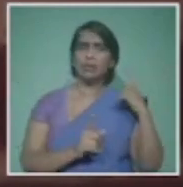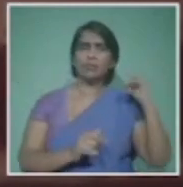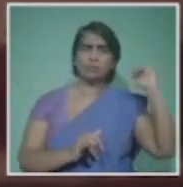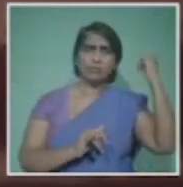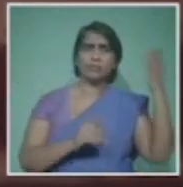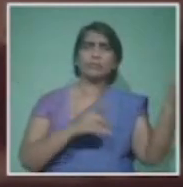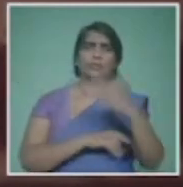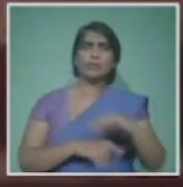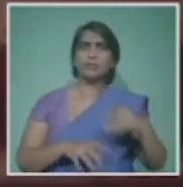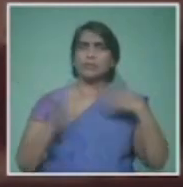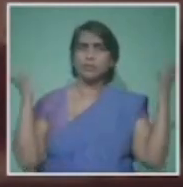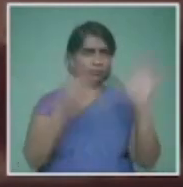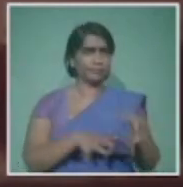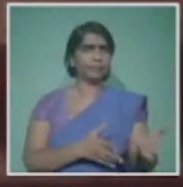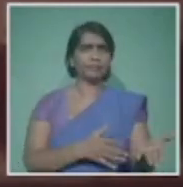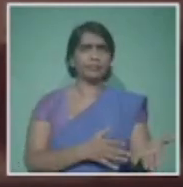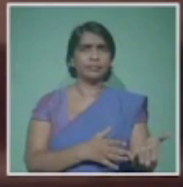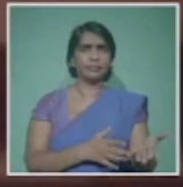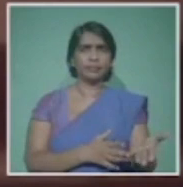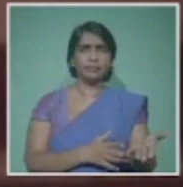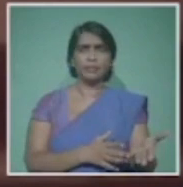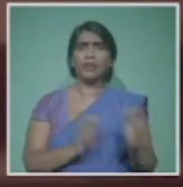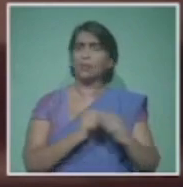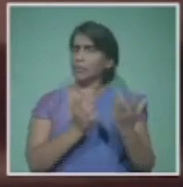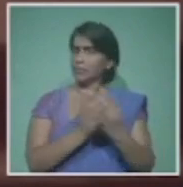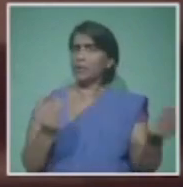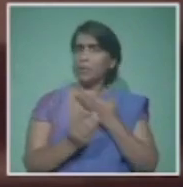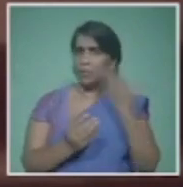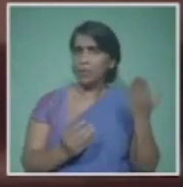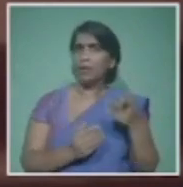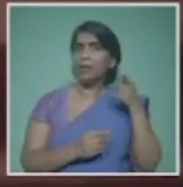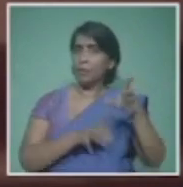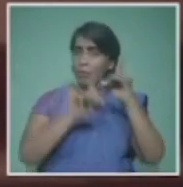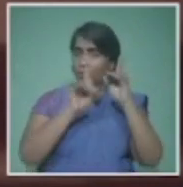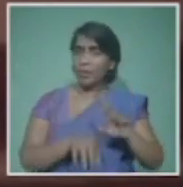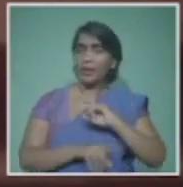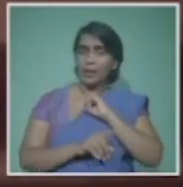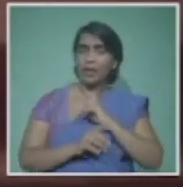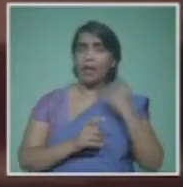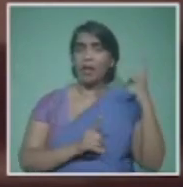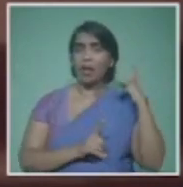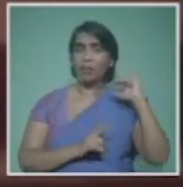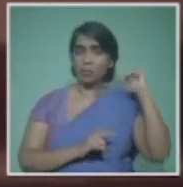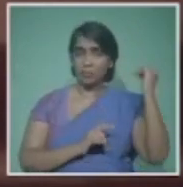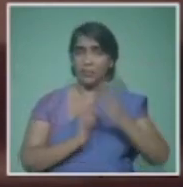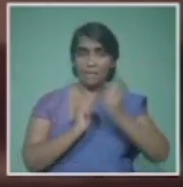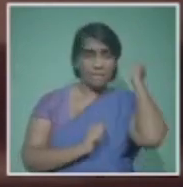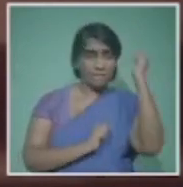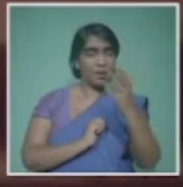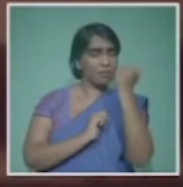හමුදාපතිවරු CDS ලා ඔක්කොම එතන ඉන්නවා. එතකොට ඒක විසඳන් තිබ්බ. මේ ආකාරයට කරලා මේ හමුදා ප්‍රධානීන්ට ඔබතුමා මඩ ගහන්න